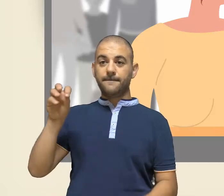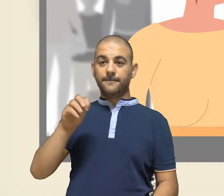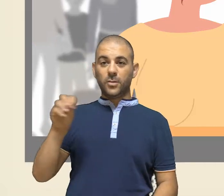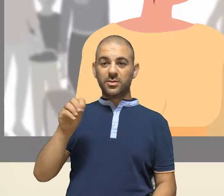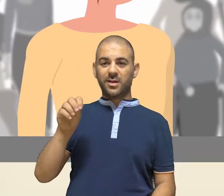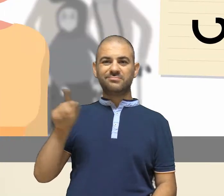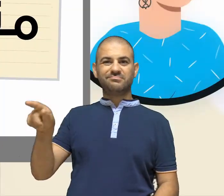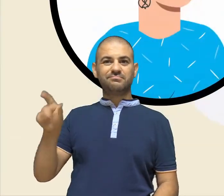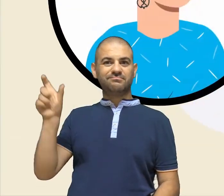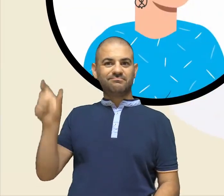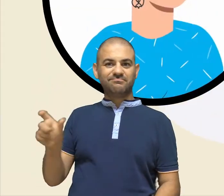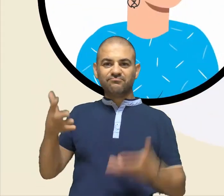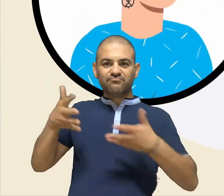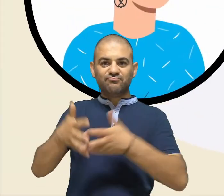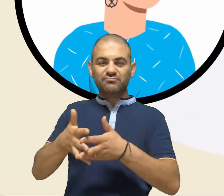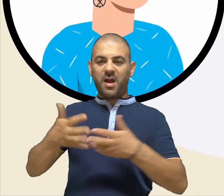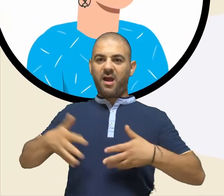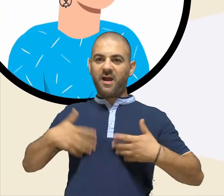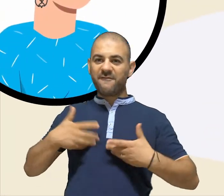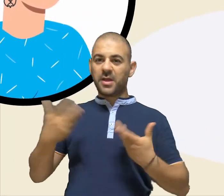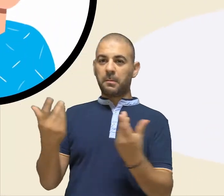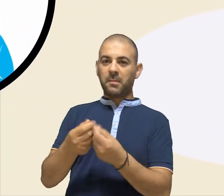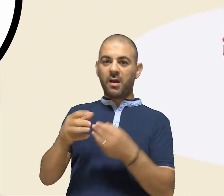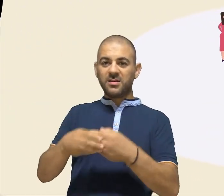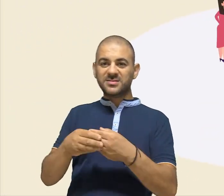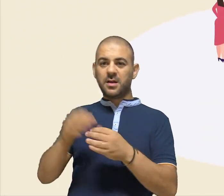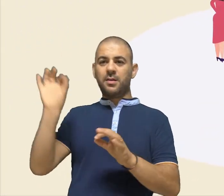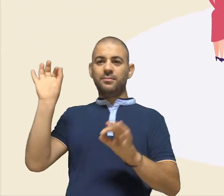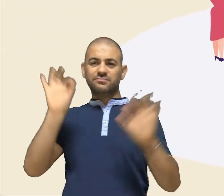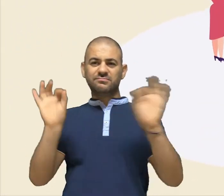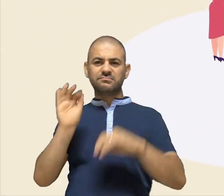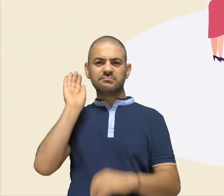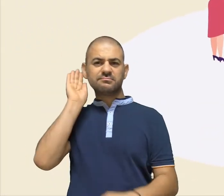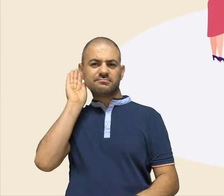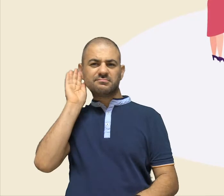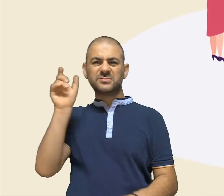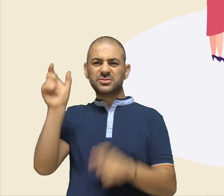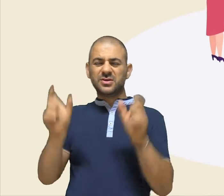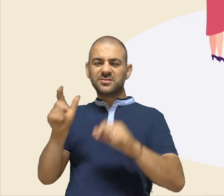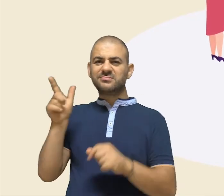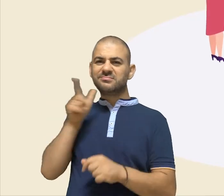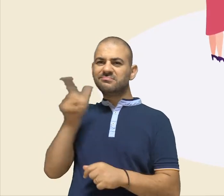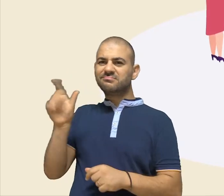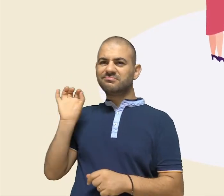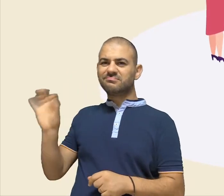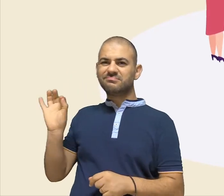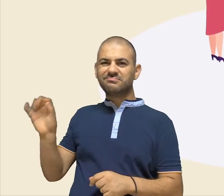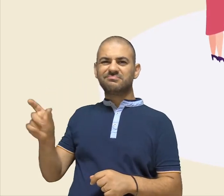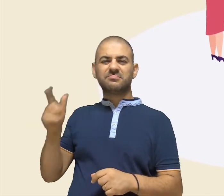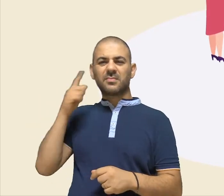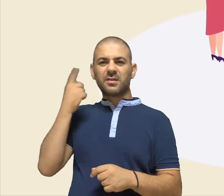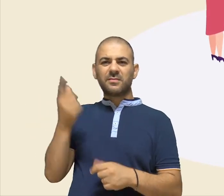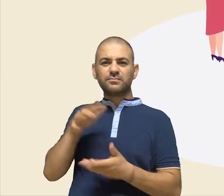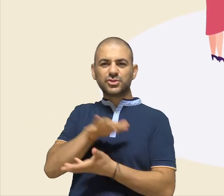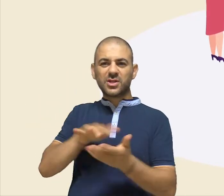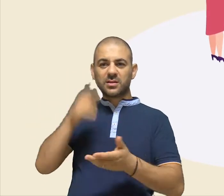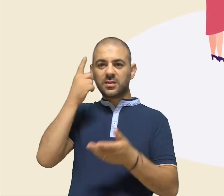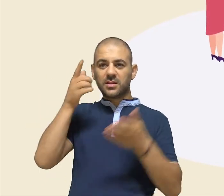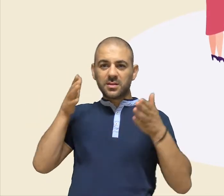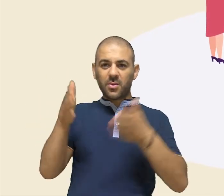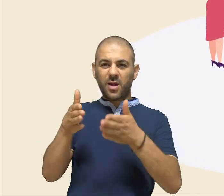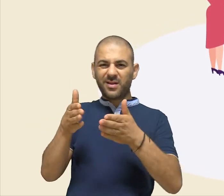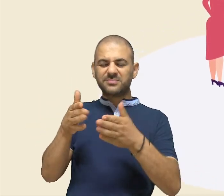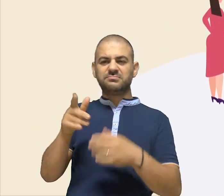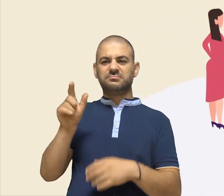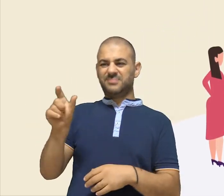قصة منى. منى تشارك في حفلة عيد ميلاد صديقتها زينة، وسمعت البعض يقول أنها تعاني من إعاقة